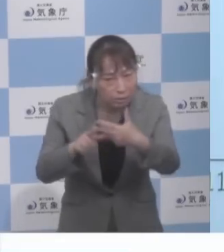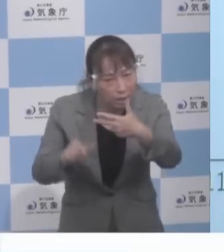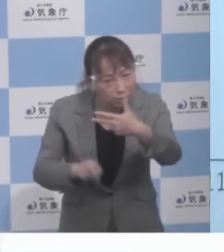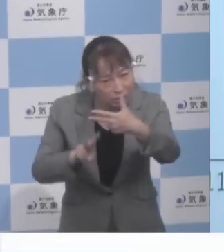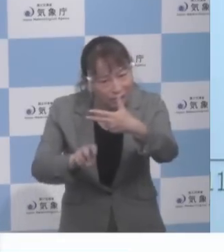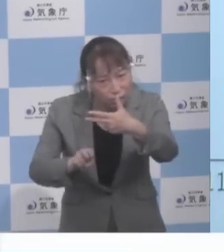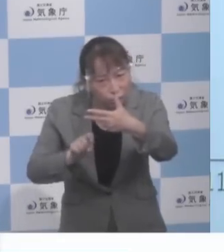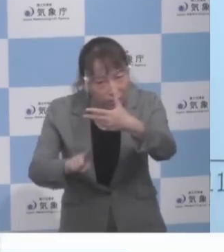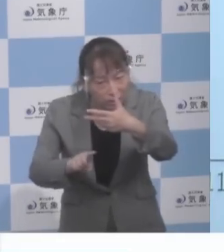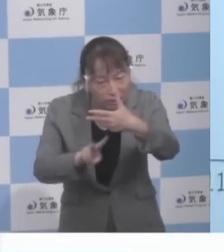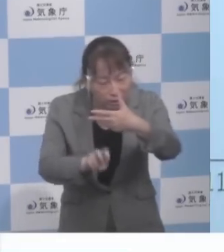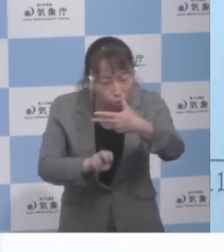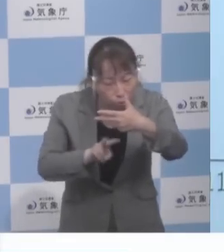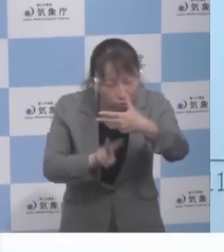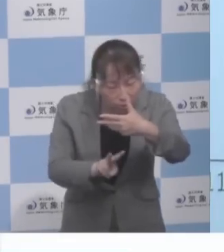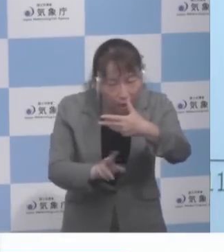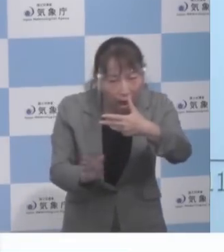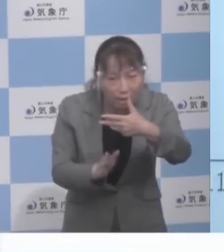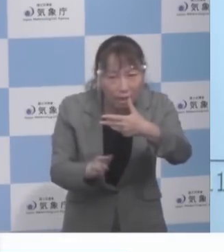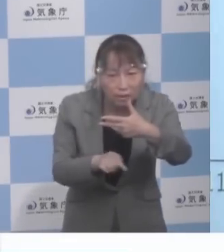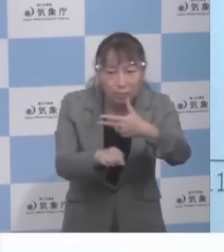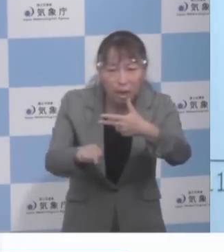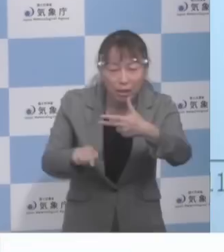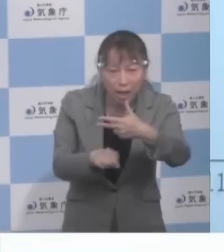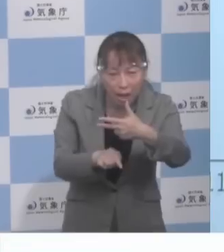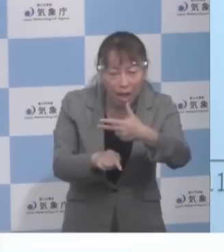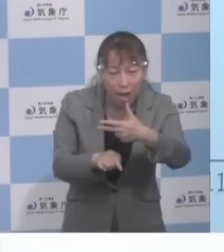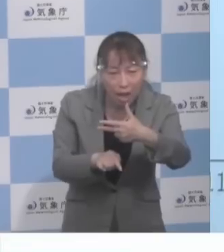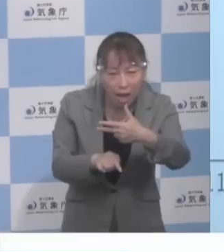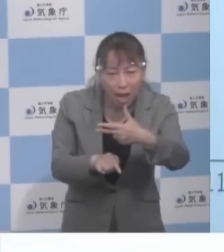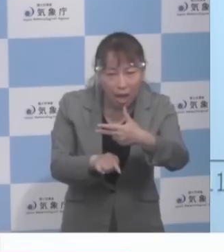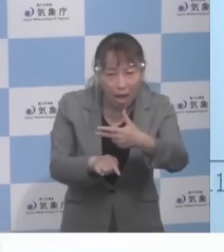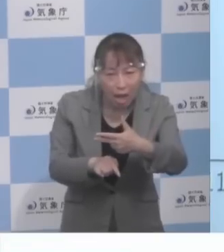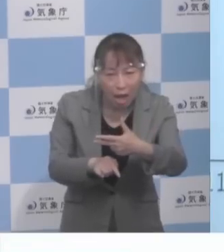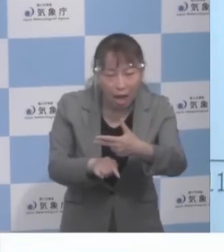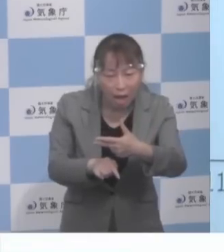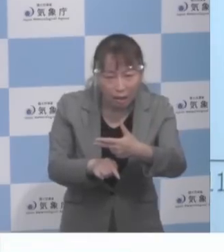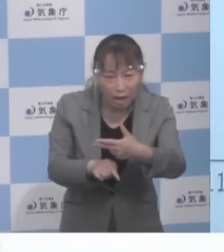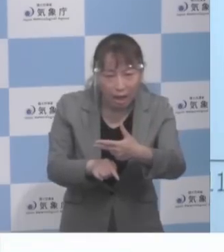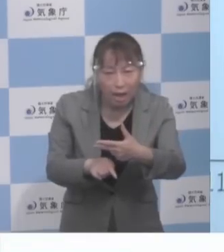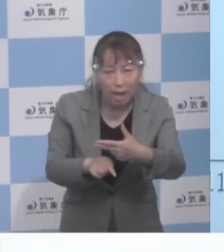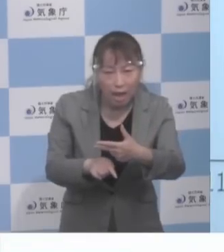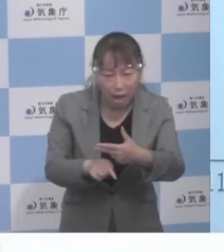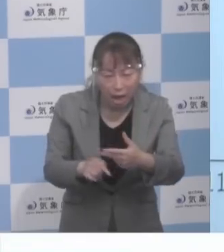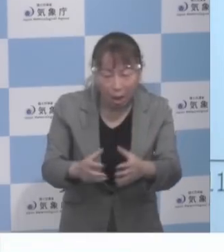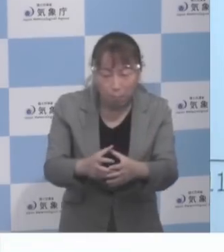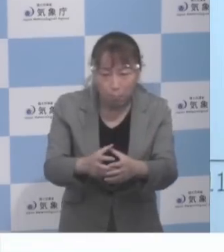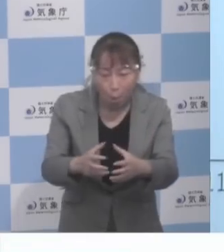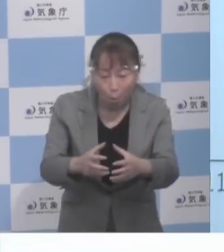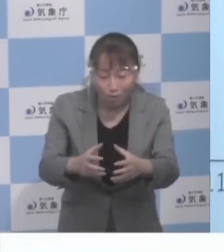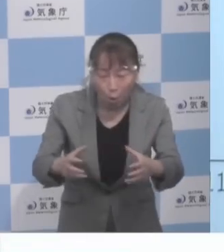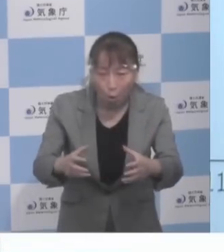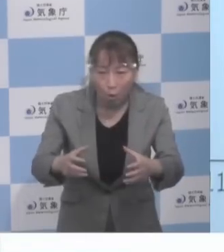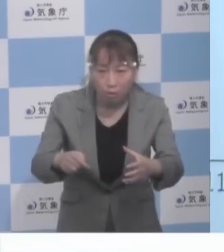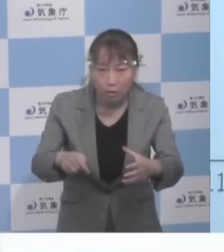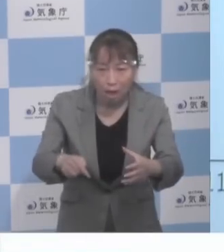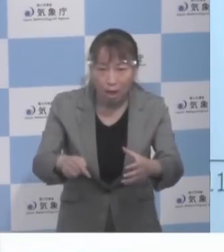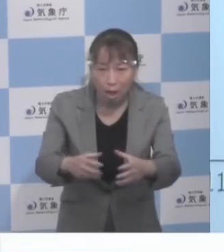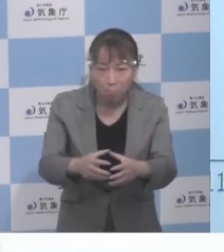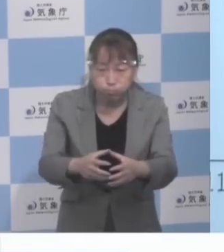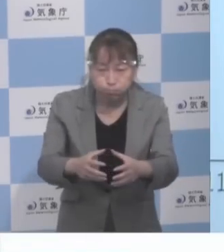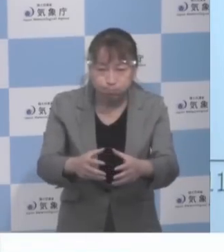21日、22日ぐらいまでに少しずつ膨張しておりまして、でその後膨張が少し